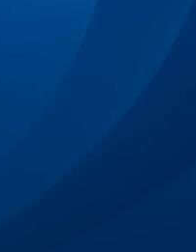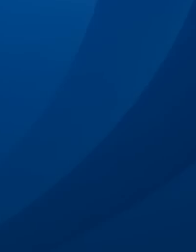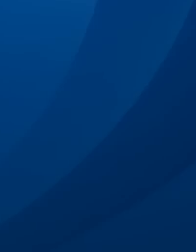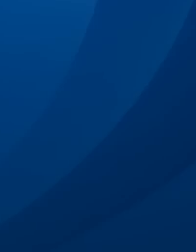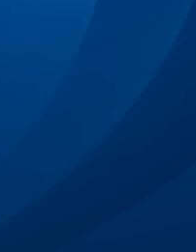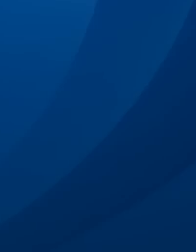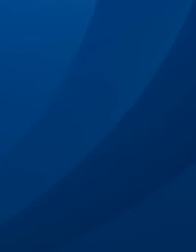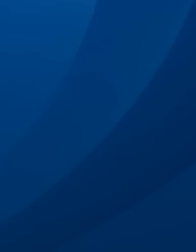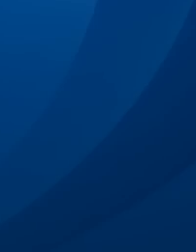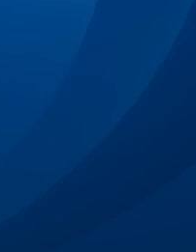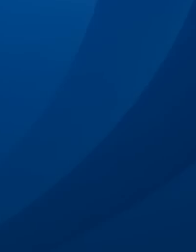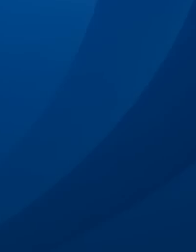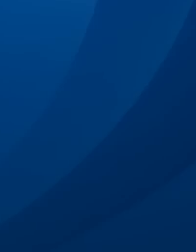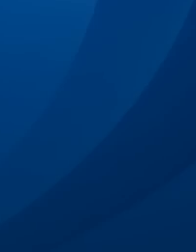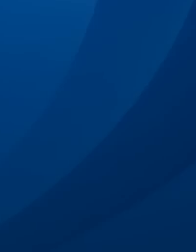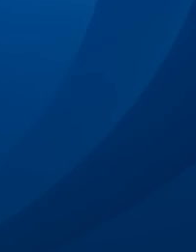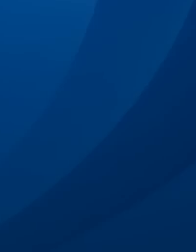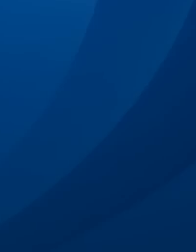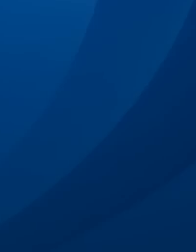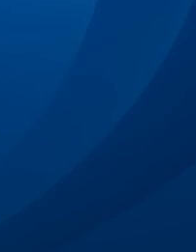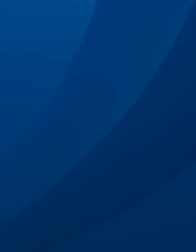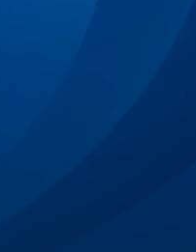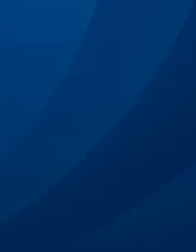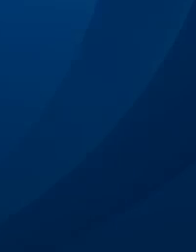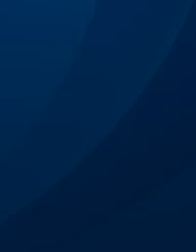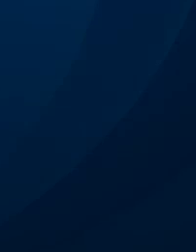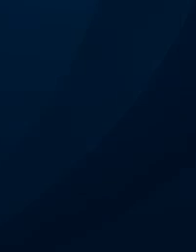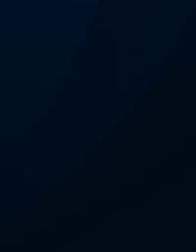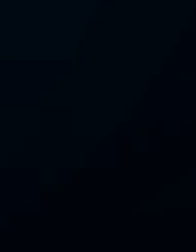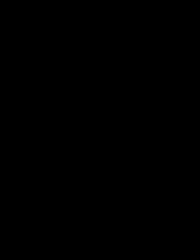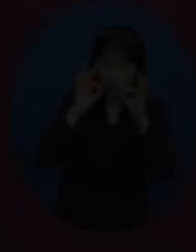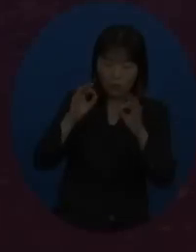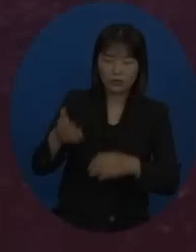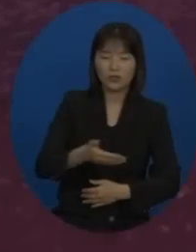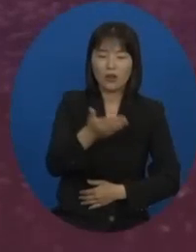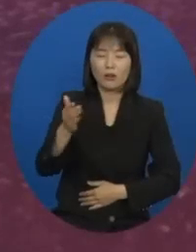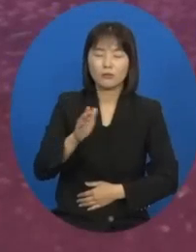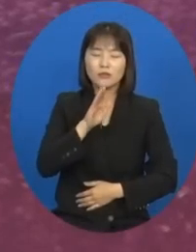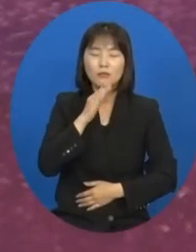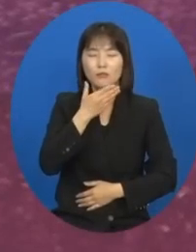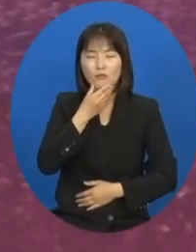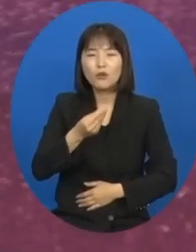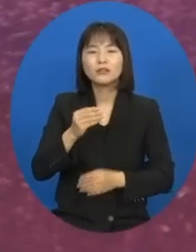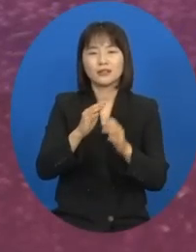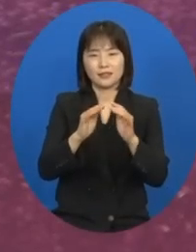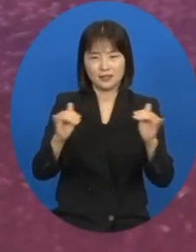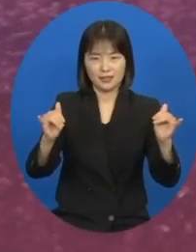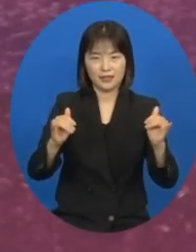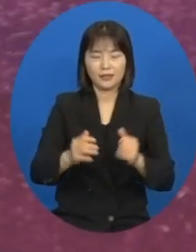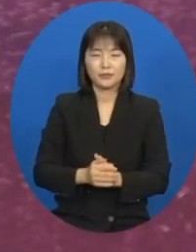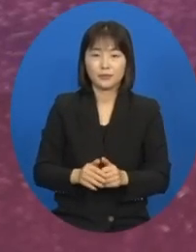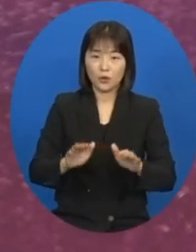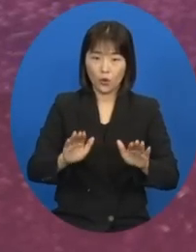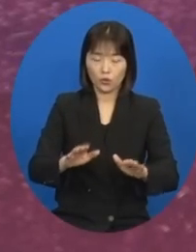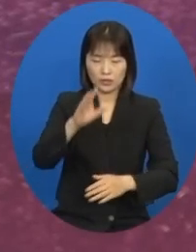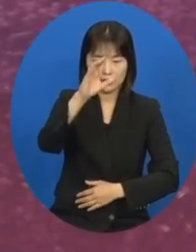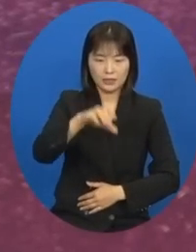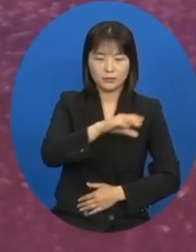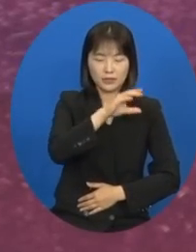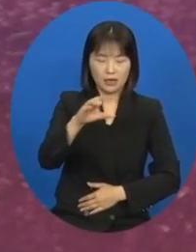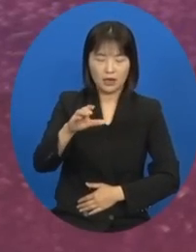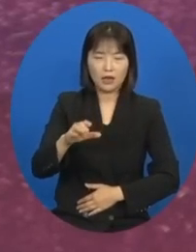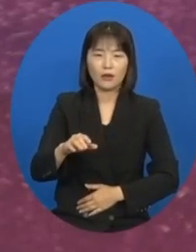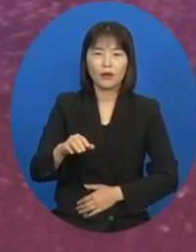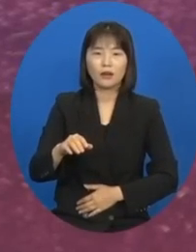그러나 내 뜻대로 하지 마시고 아버지의 뜻대로 하여 주십시오 오늘은 십자가와